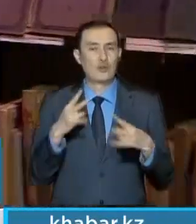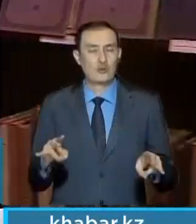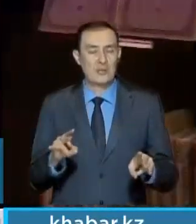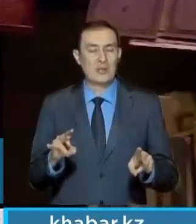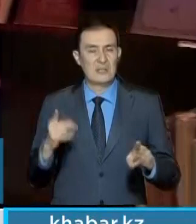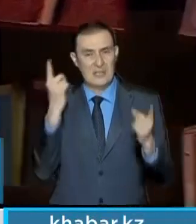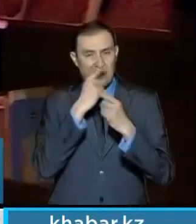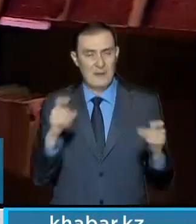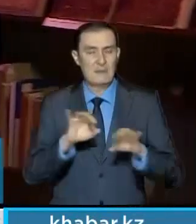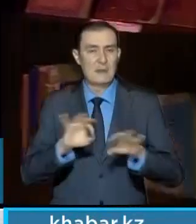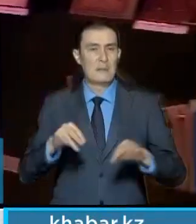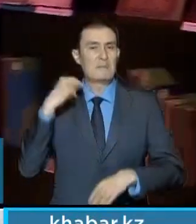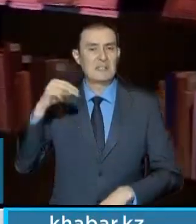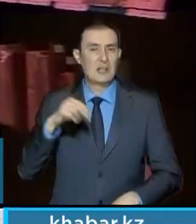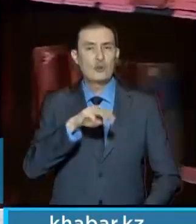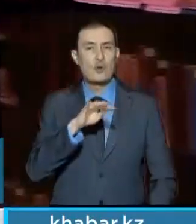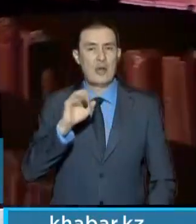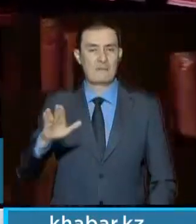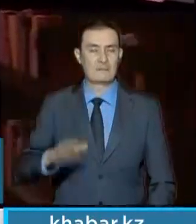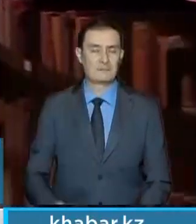интервью Касым-Жомарт Токаев.